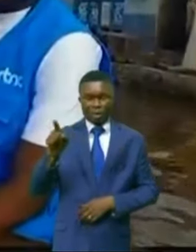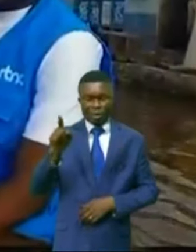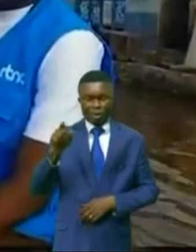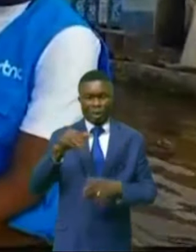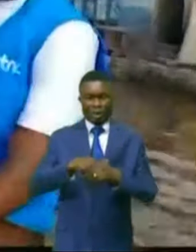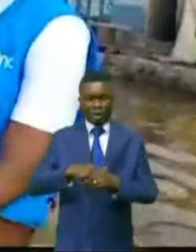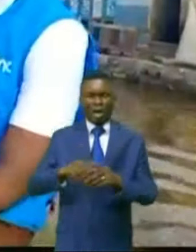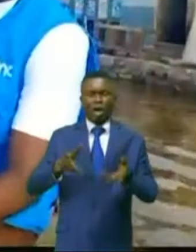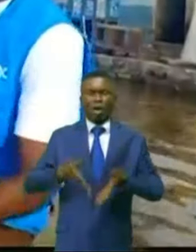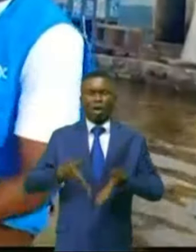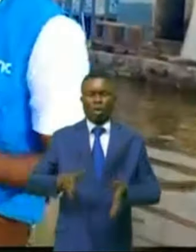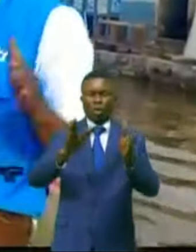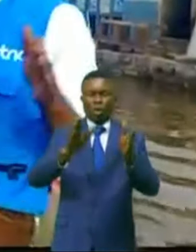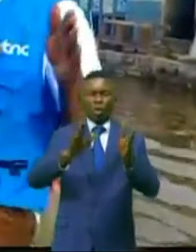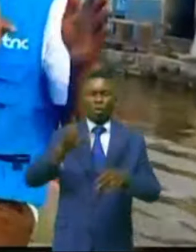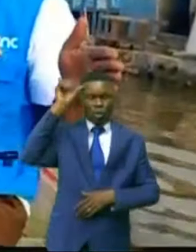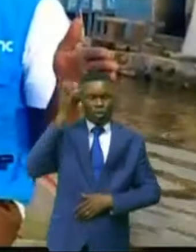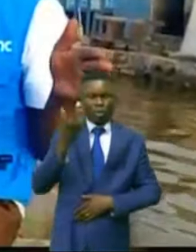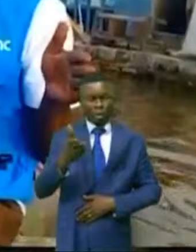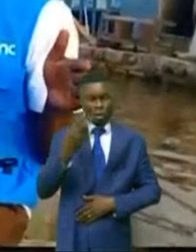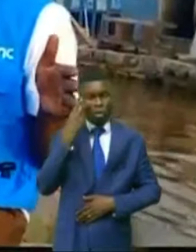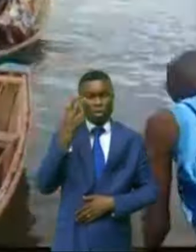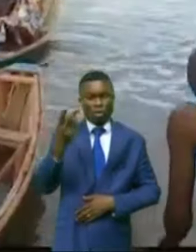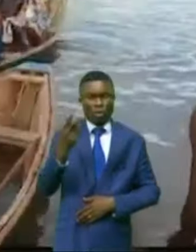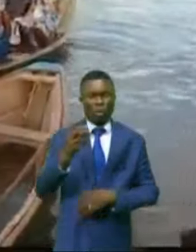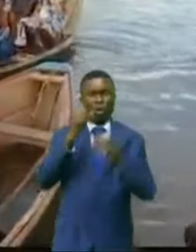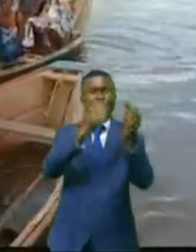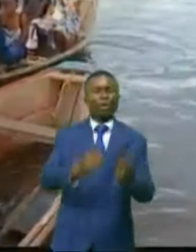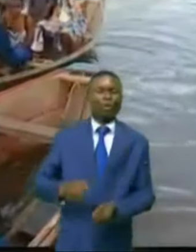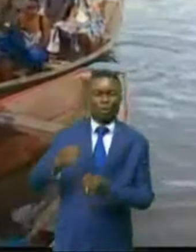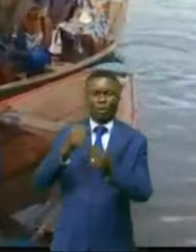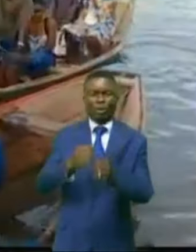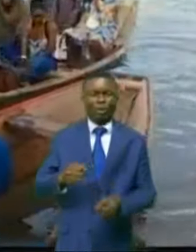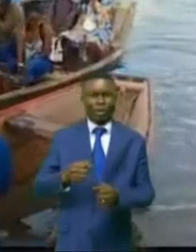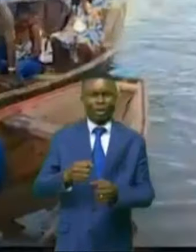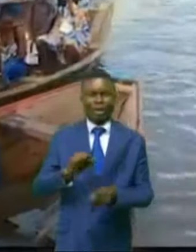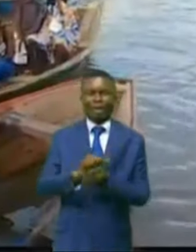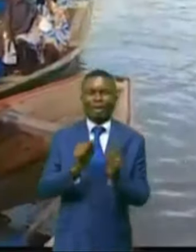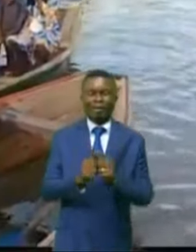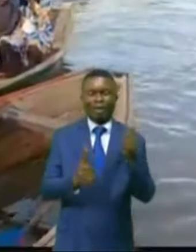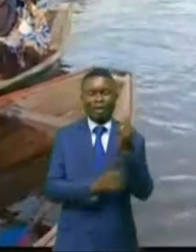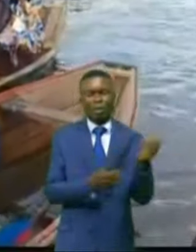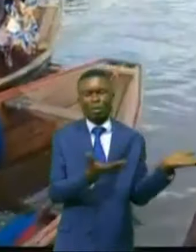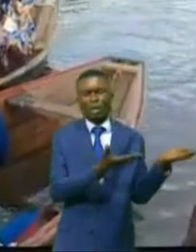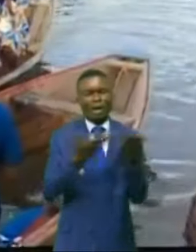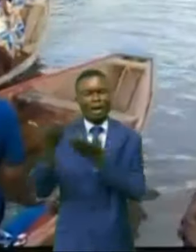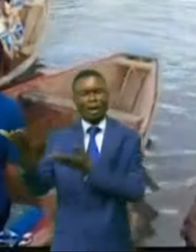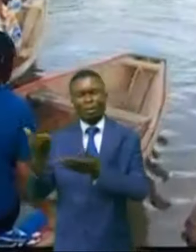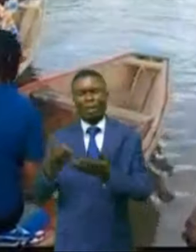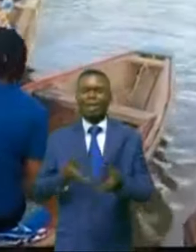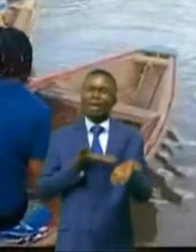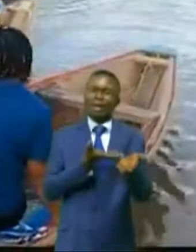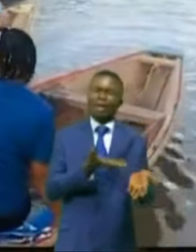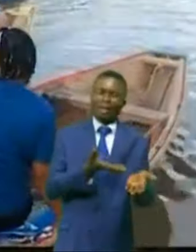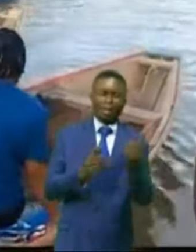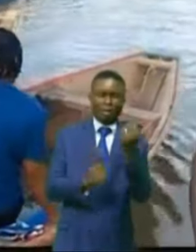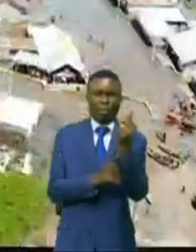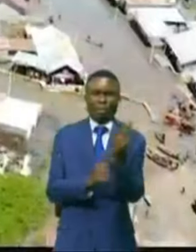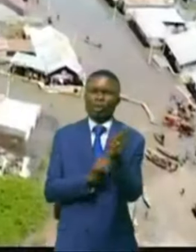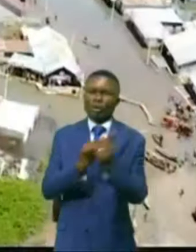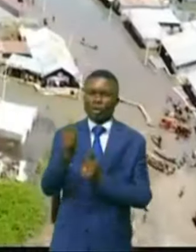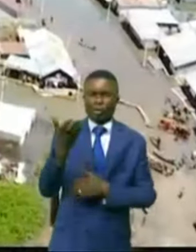mythique boulevard Lumumba, on appelle devenu des voies incontournables qui relient les deux rives de la ville. Pire